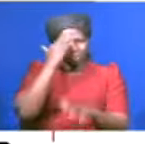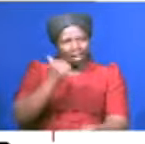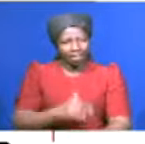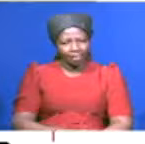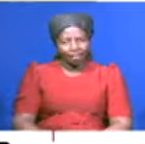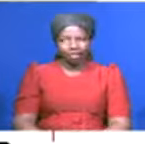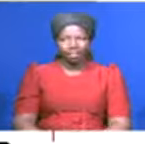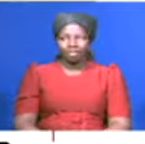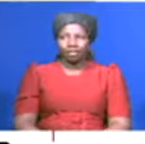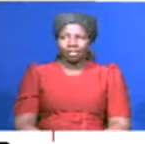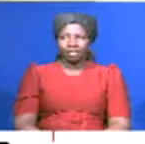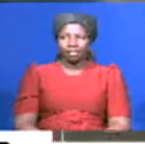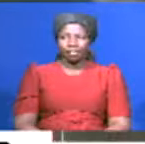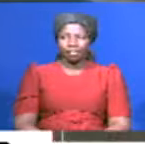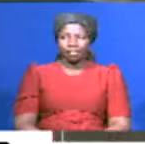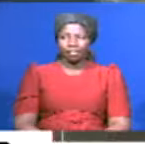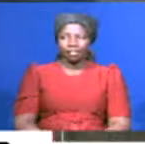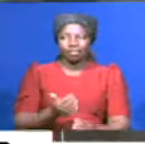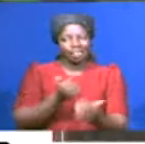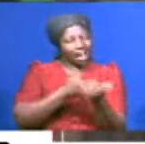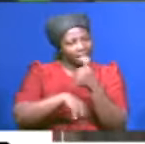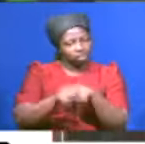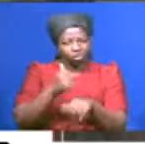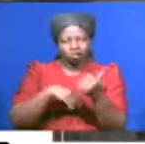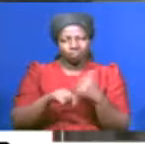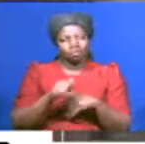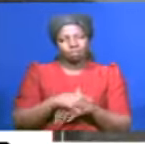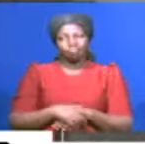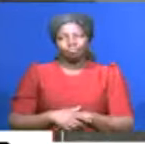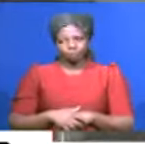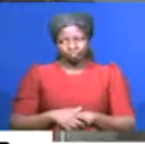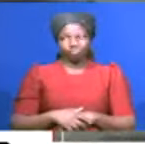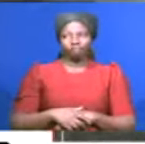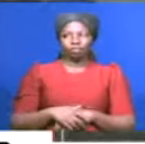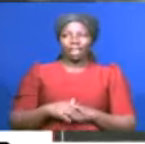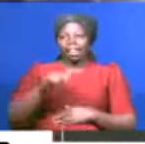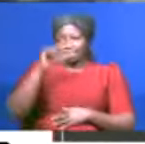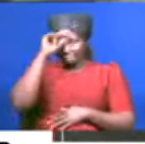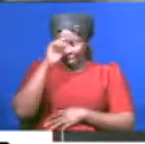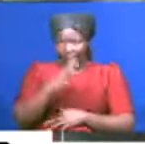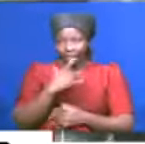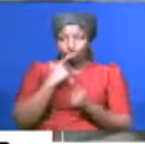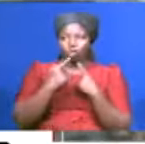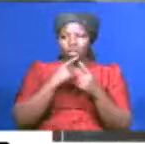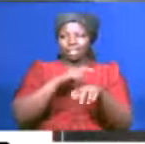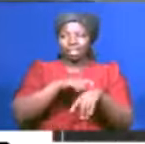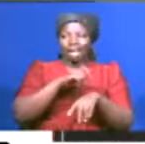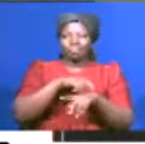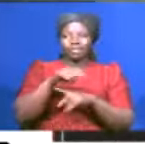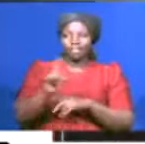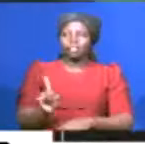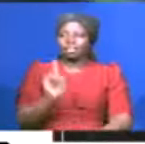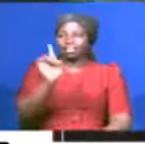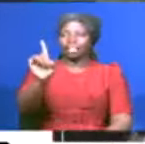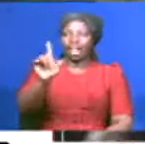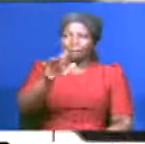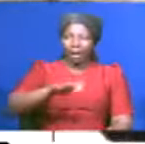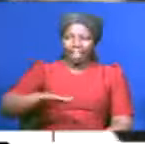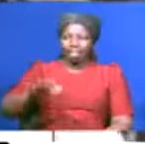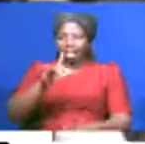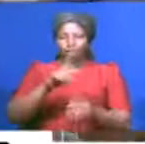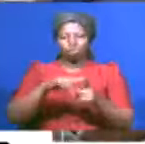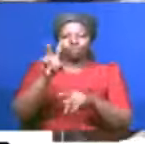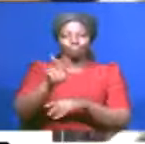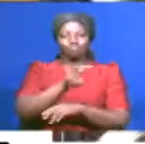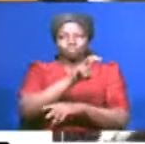Action governor. Mimi niko tayari. Gavana huyo alizungumza hayo alipokuwa amezuru eneo hilo kukagua